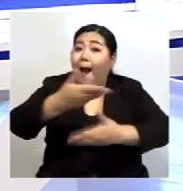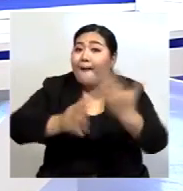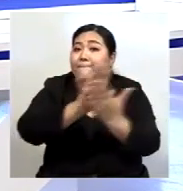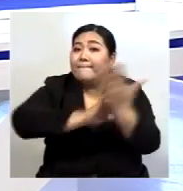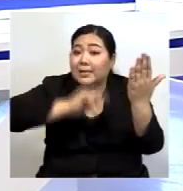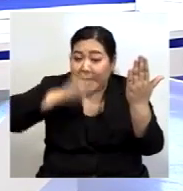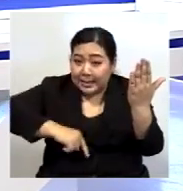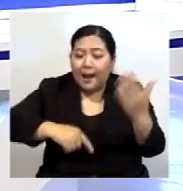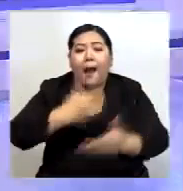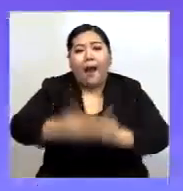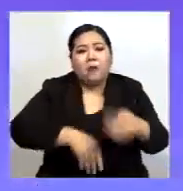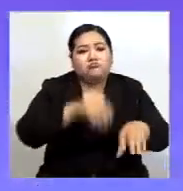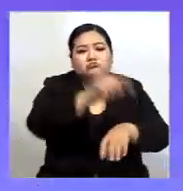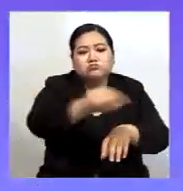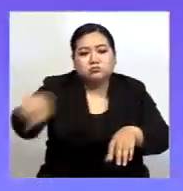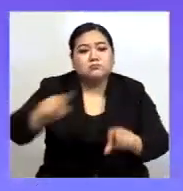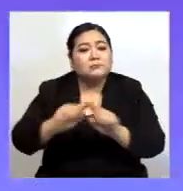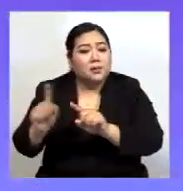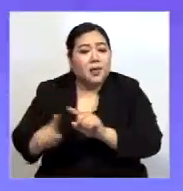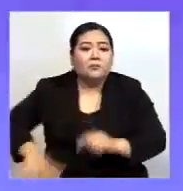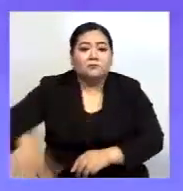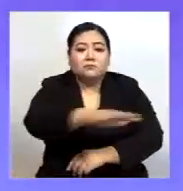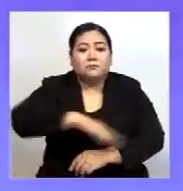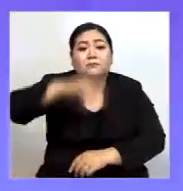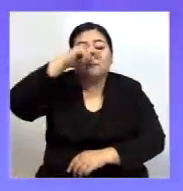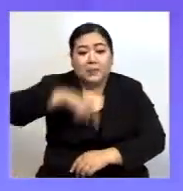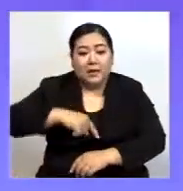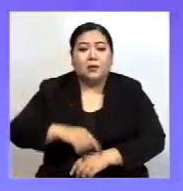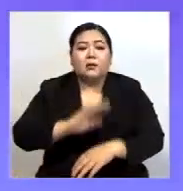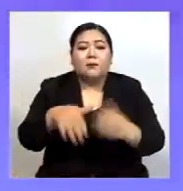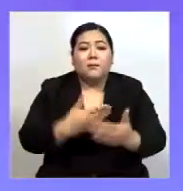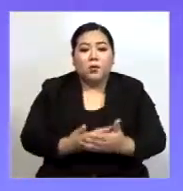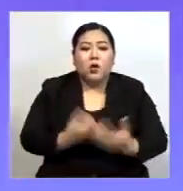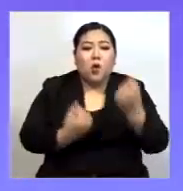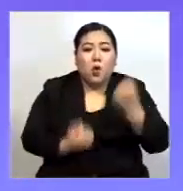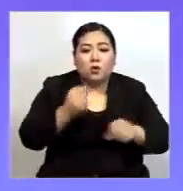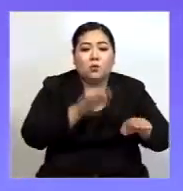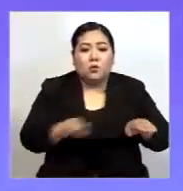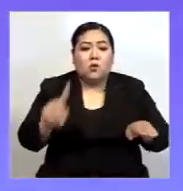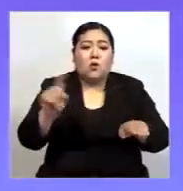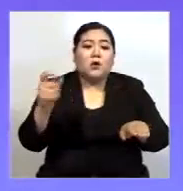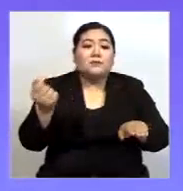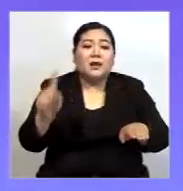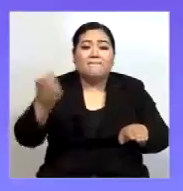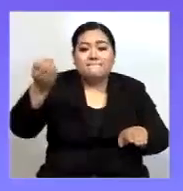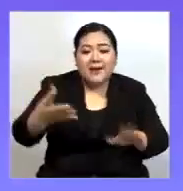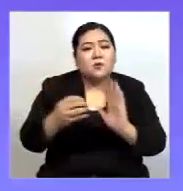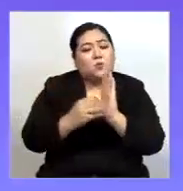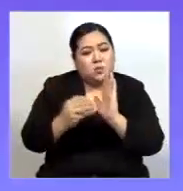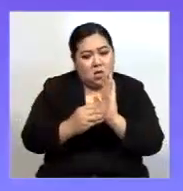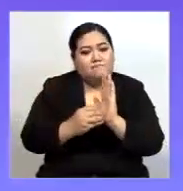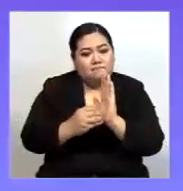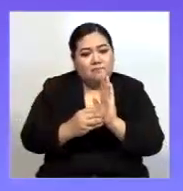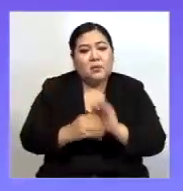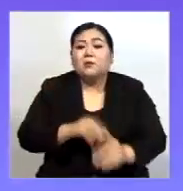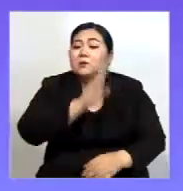ายในจุดต่างๆนะคะให้กับประชาชนพร้อมกันทั่วประเทศจำนวน111คันด้วยกันเน้นพื้นที่กรุงเทพมหานคร